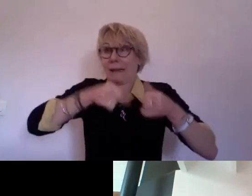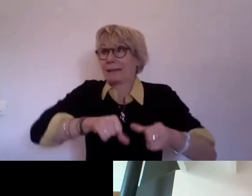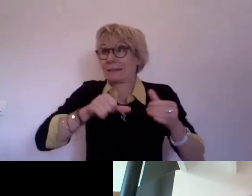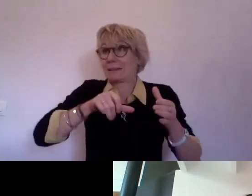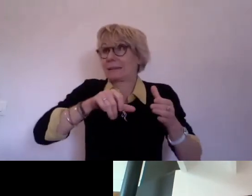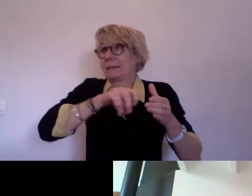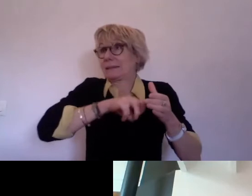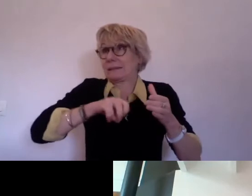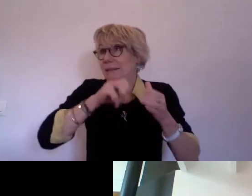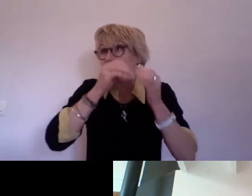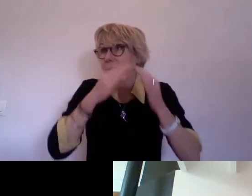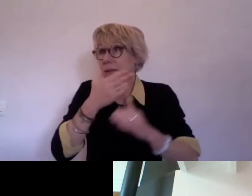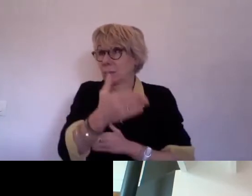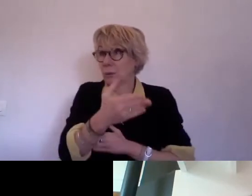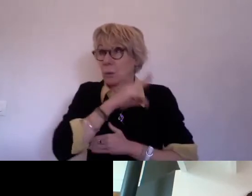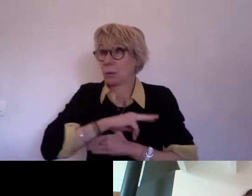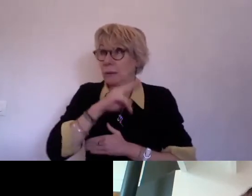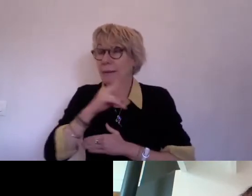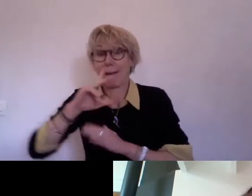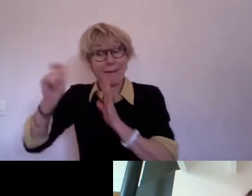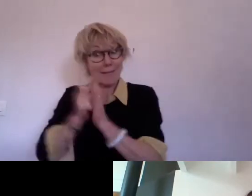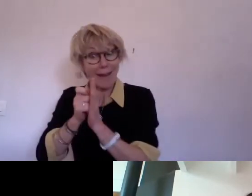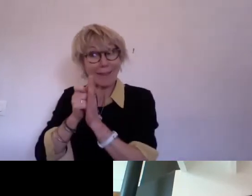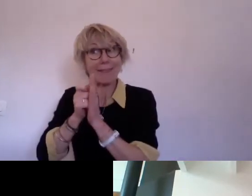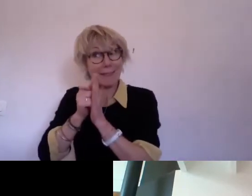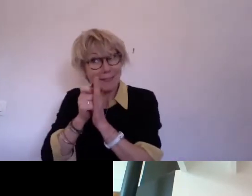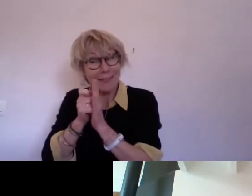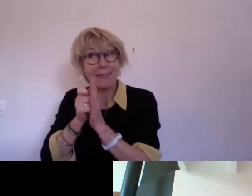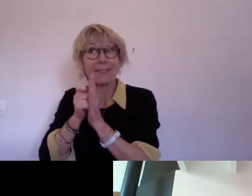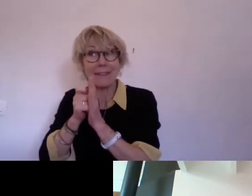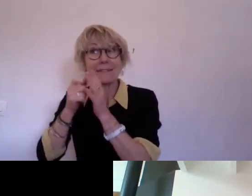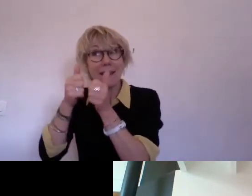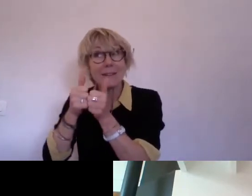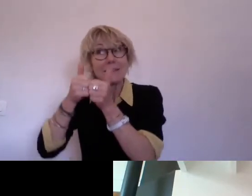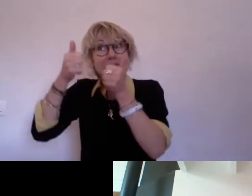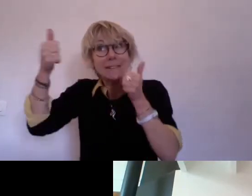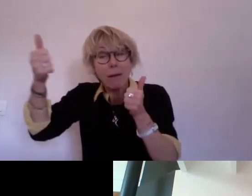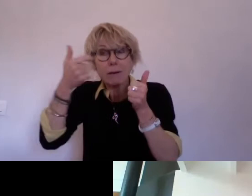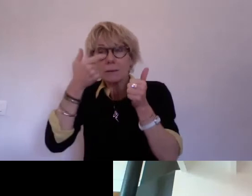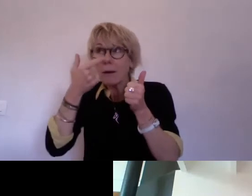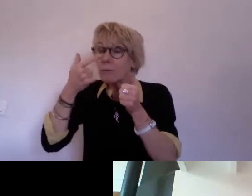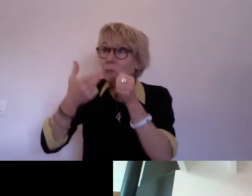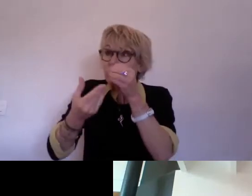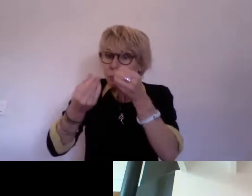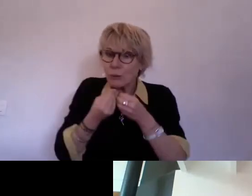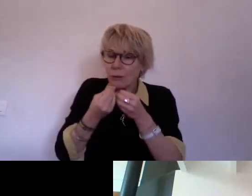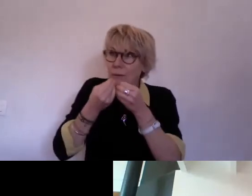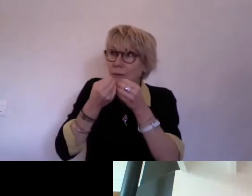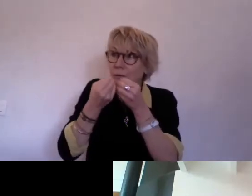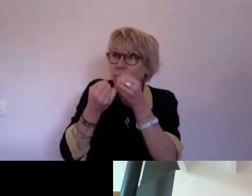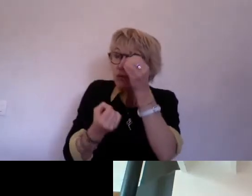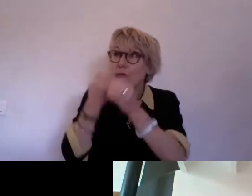particulièrement adaptée pour nous. Et dans ce contexte empêché, ça a été vraiment une fenêtre ouverte vers